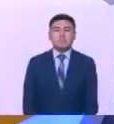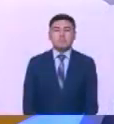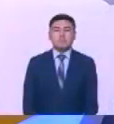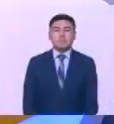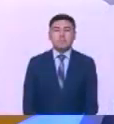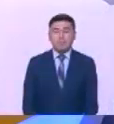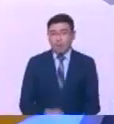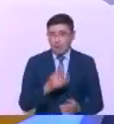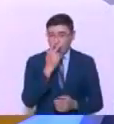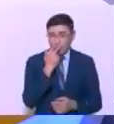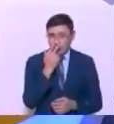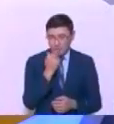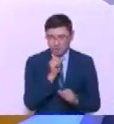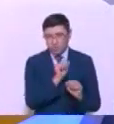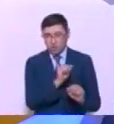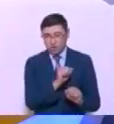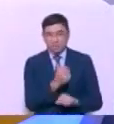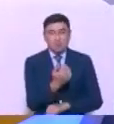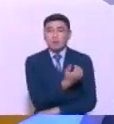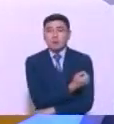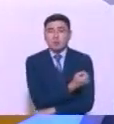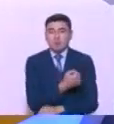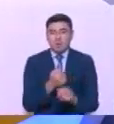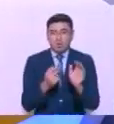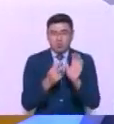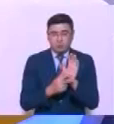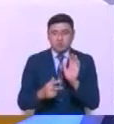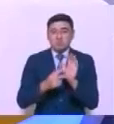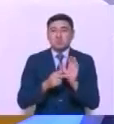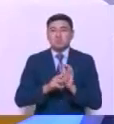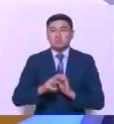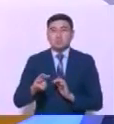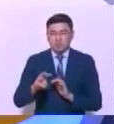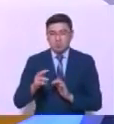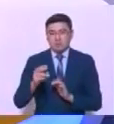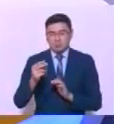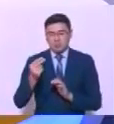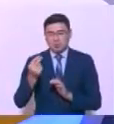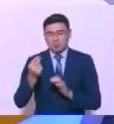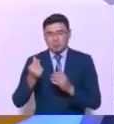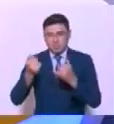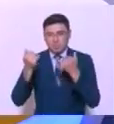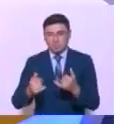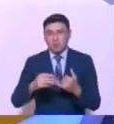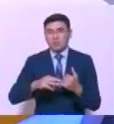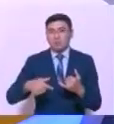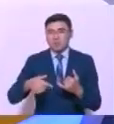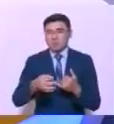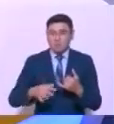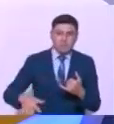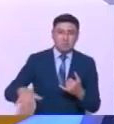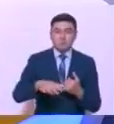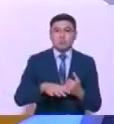На противогриппозную вакцину в области из бюджета выделено более 88 миллионов тенге. Для этого закуплено 90 тысяч доз